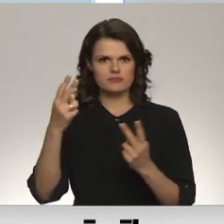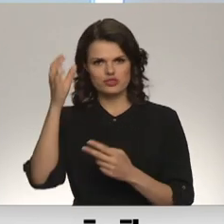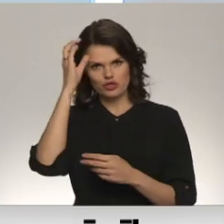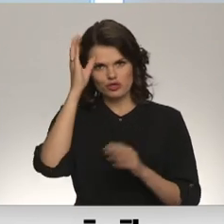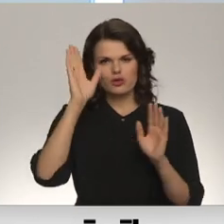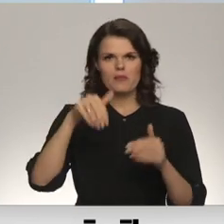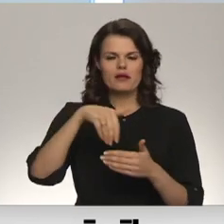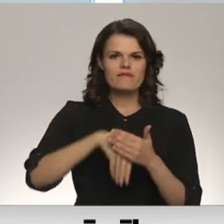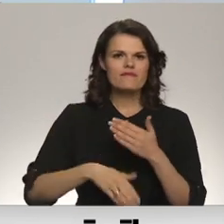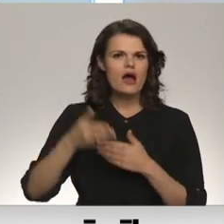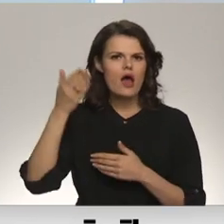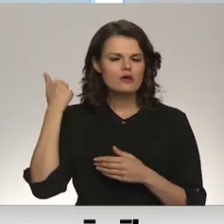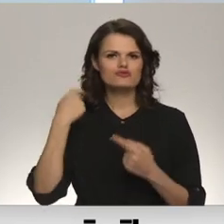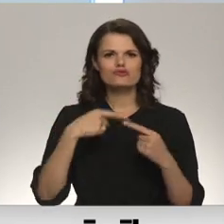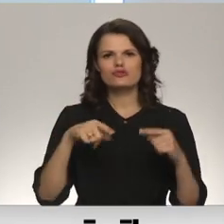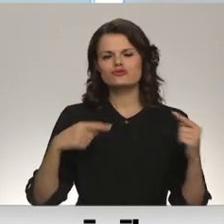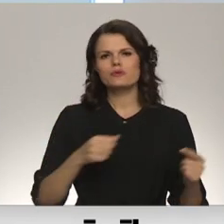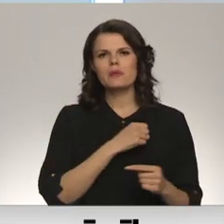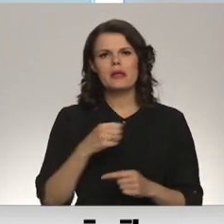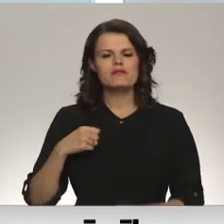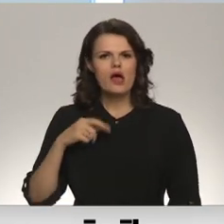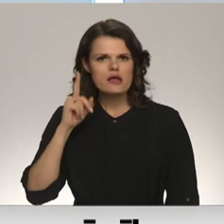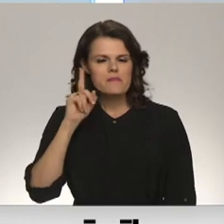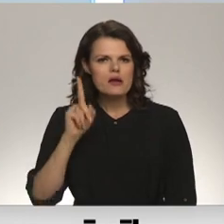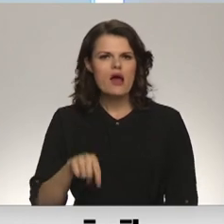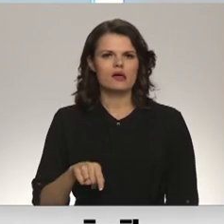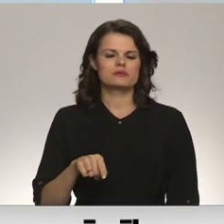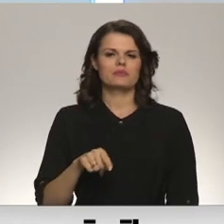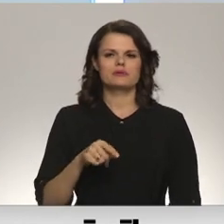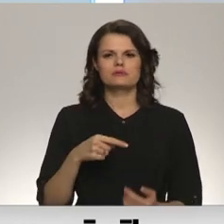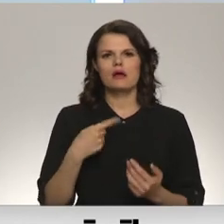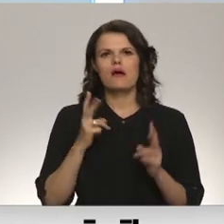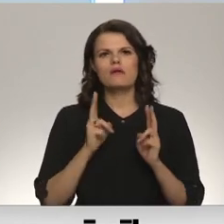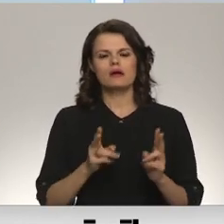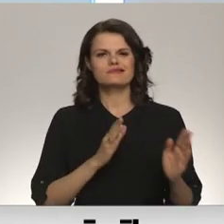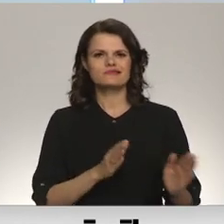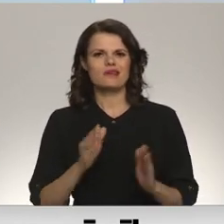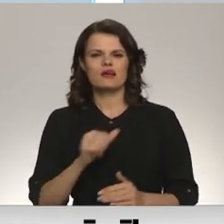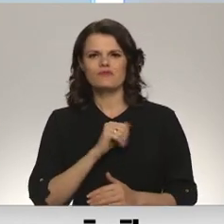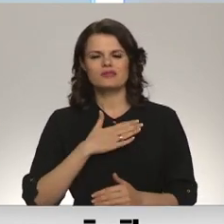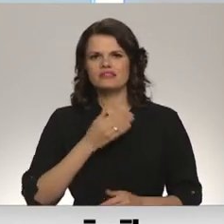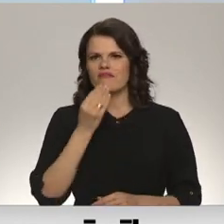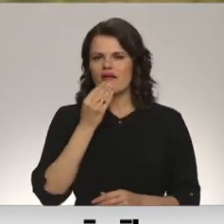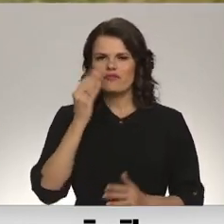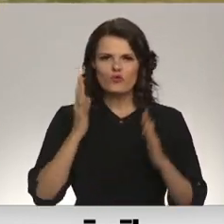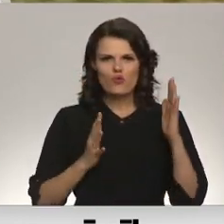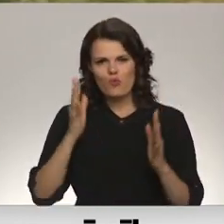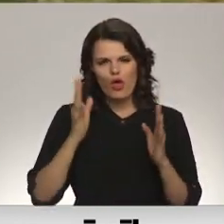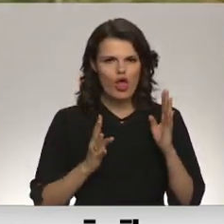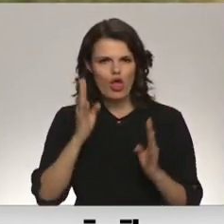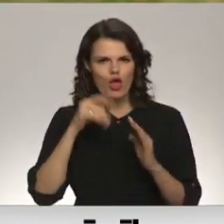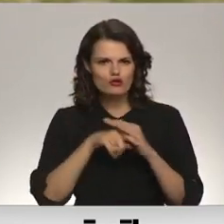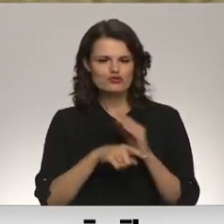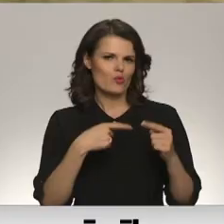zināšanās par vēsturi, dažās militāras iemaņās, kā sagatavot savu ēdienu mežā un tā tālāk. Jaunsardzes